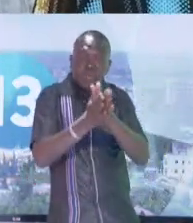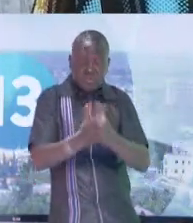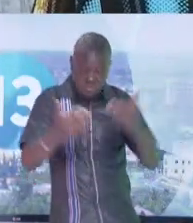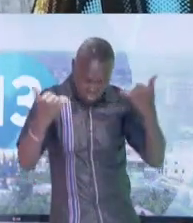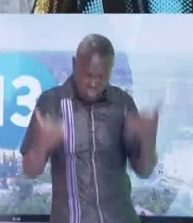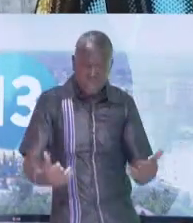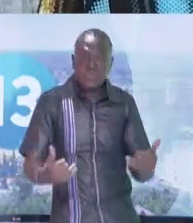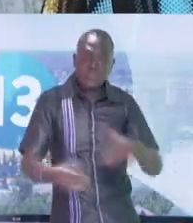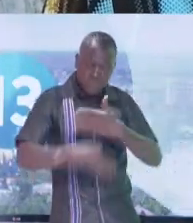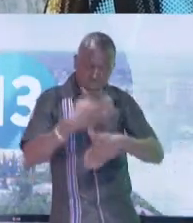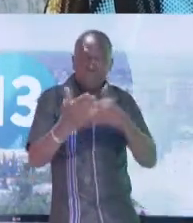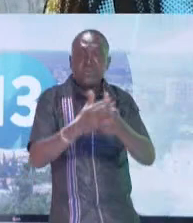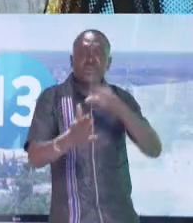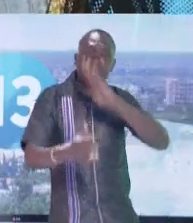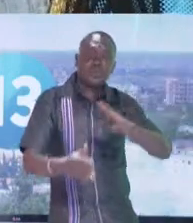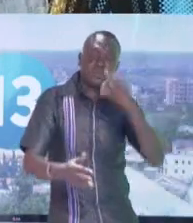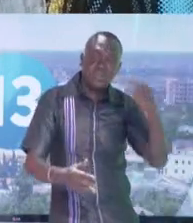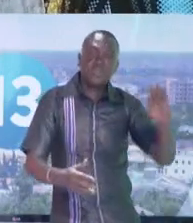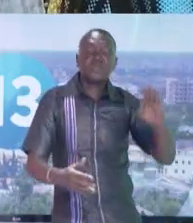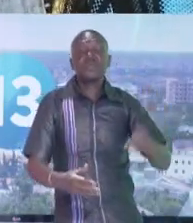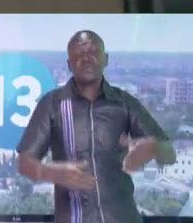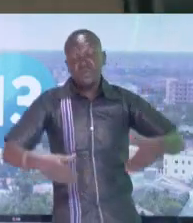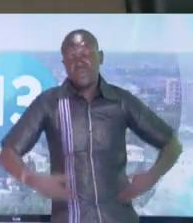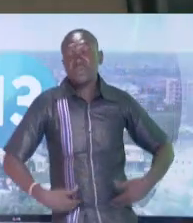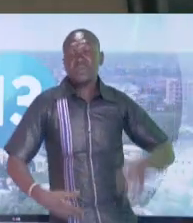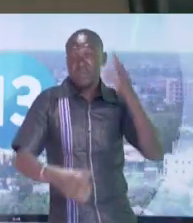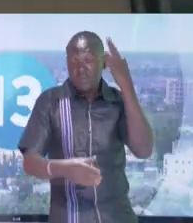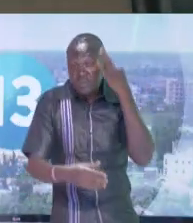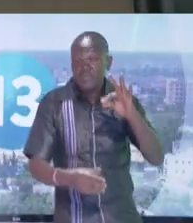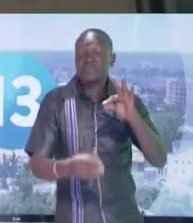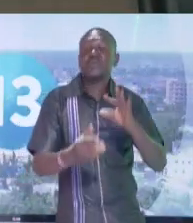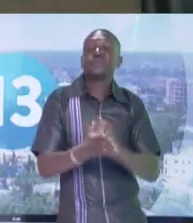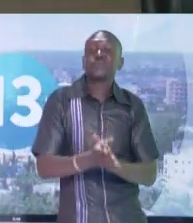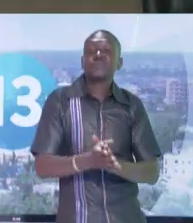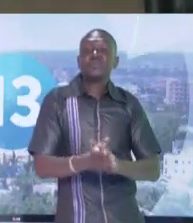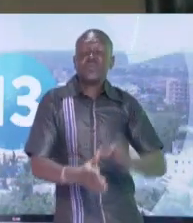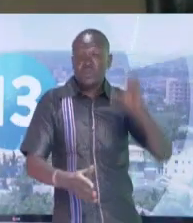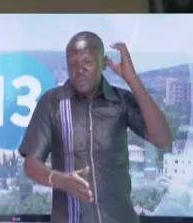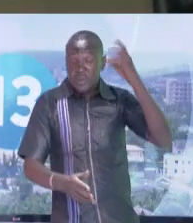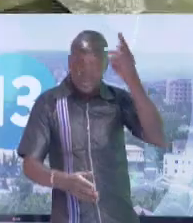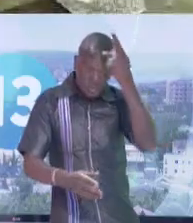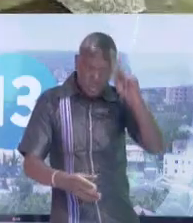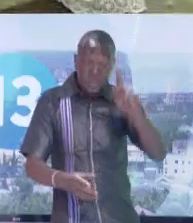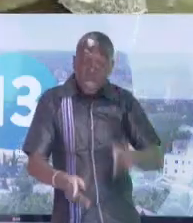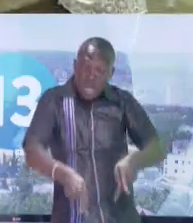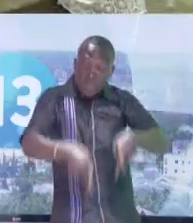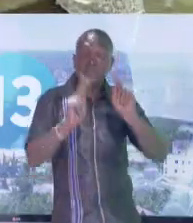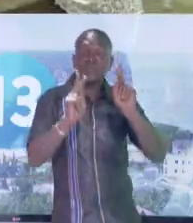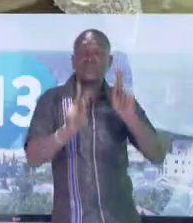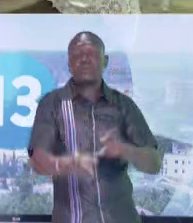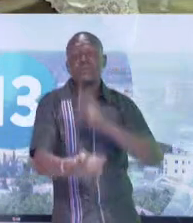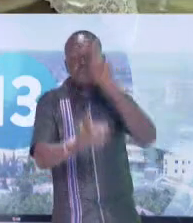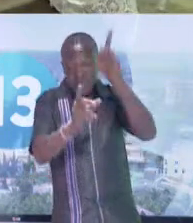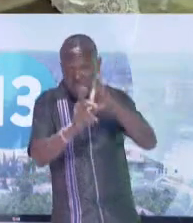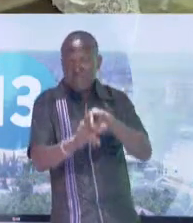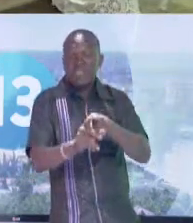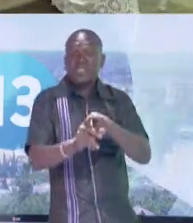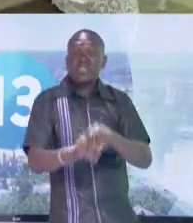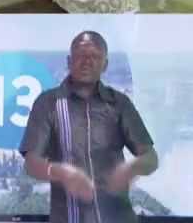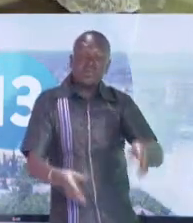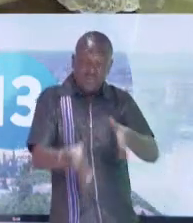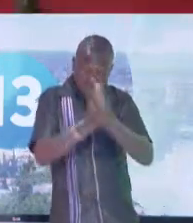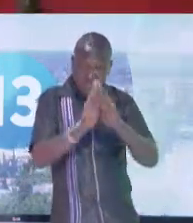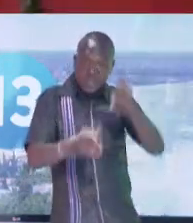les Burkinabés de tous bords, jeunes comme vieux, ont ensemble. Cette conférence publique a permis à plusieurs participants de poser des